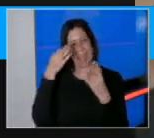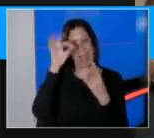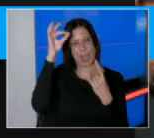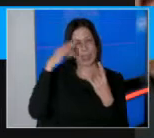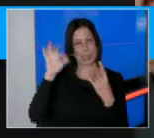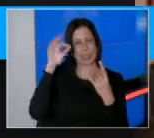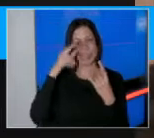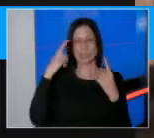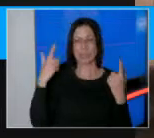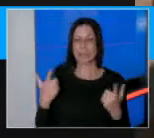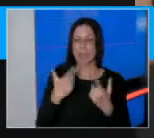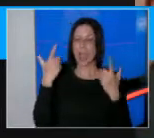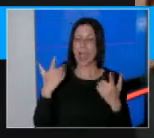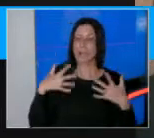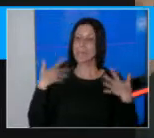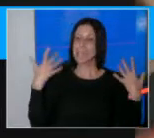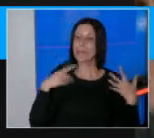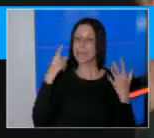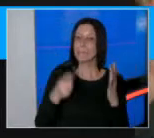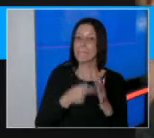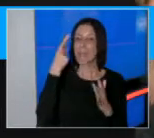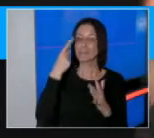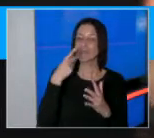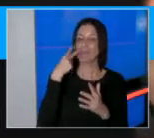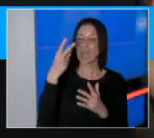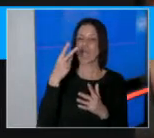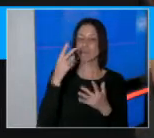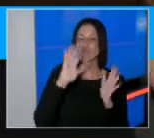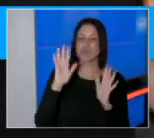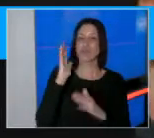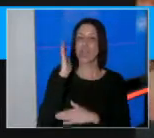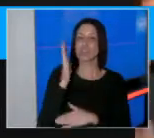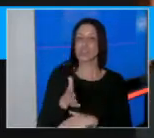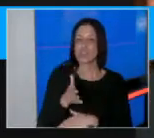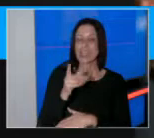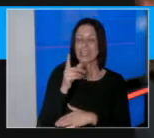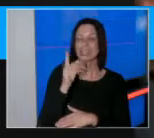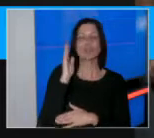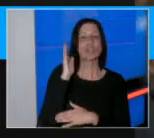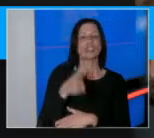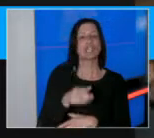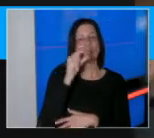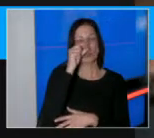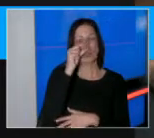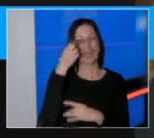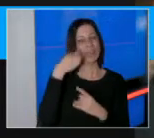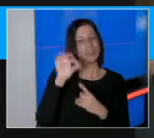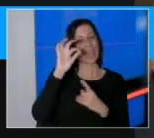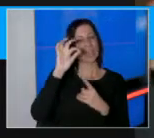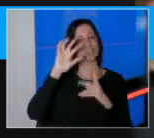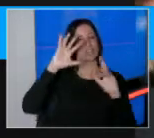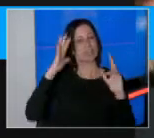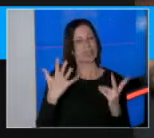מאורע מאוד משמח, זו הפעם הראשונה שאנחנו מעבירים בשידור ישיר, ישר מדובאי, נר שמיני של